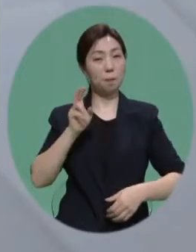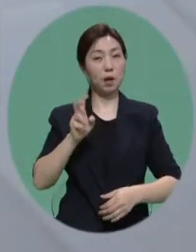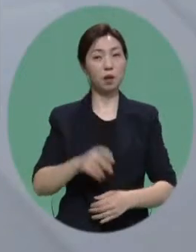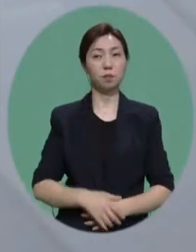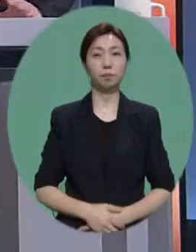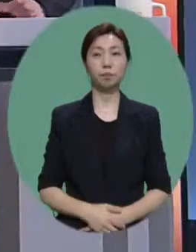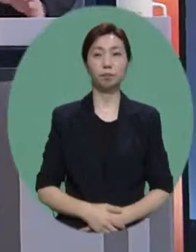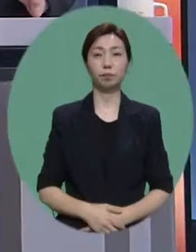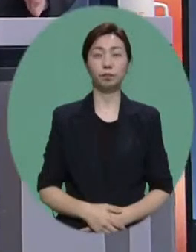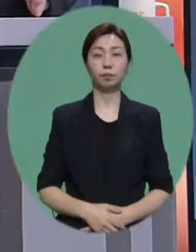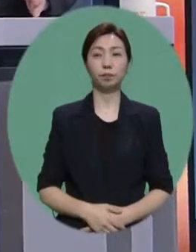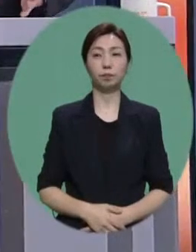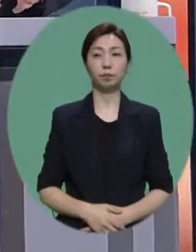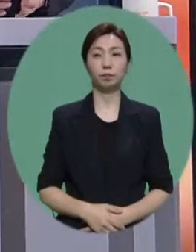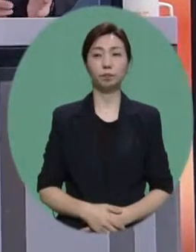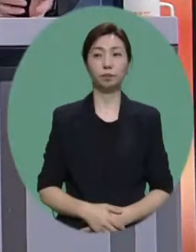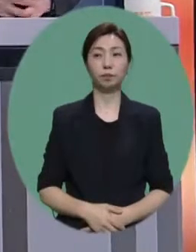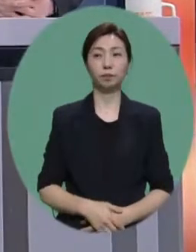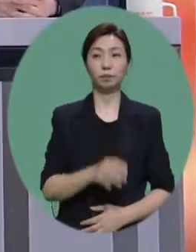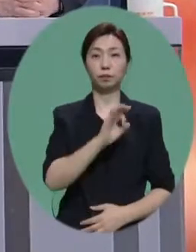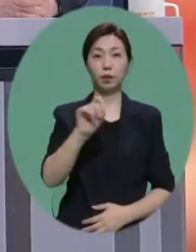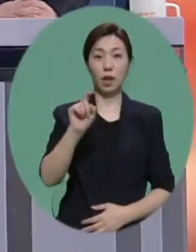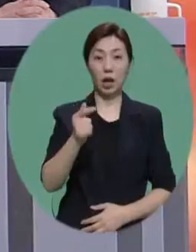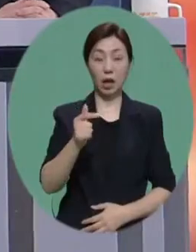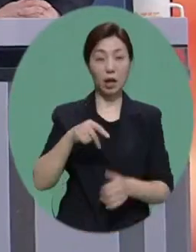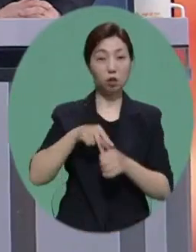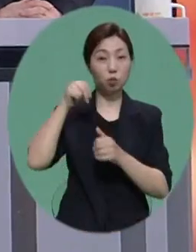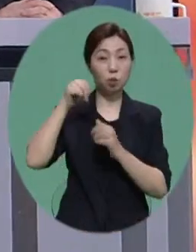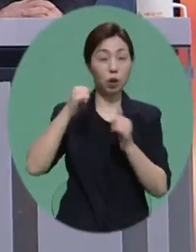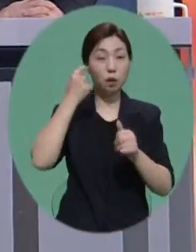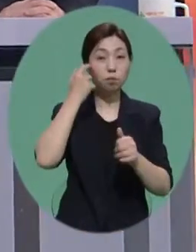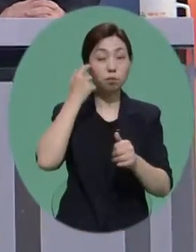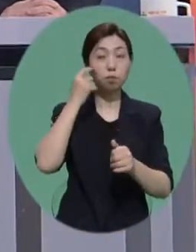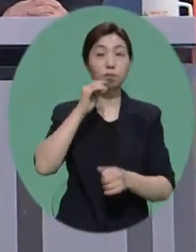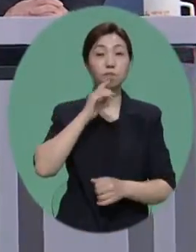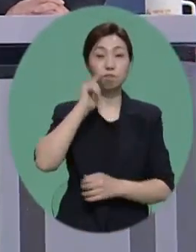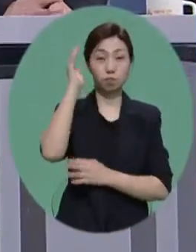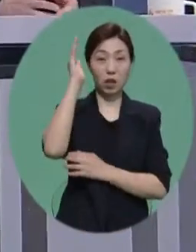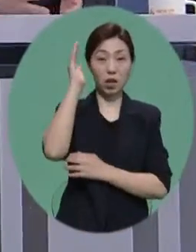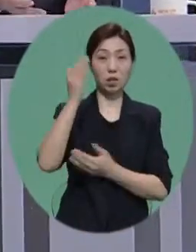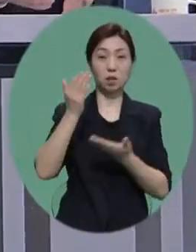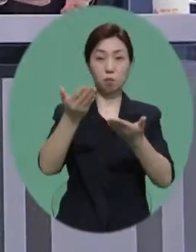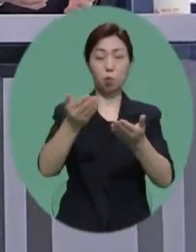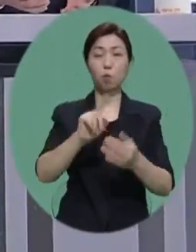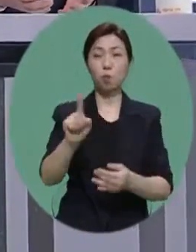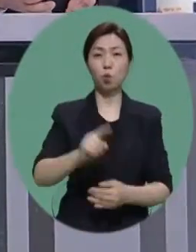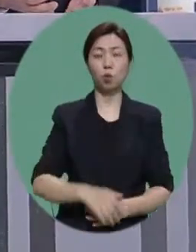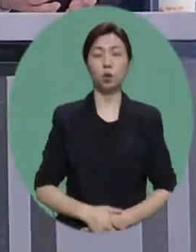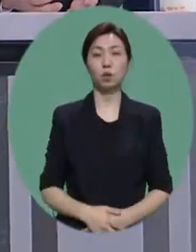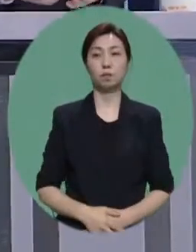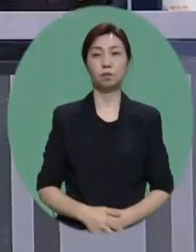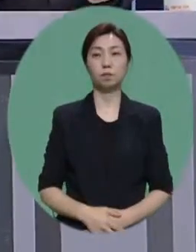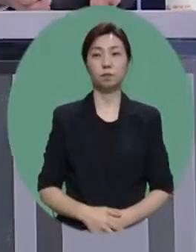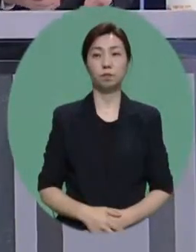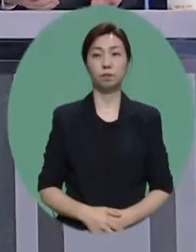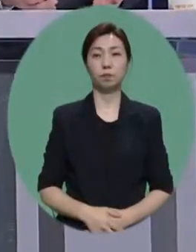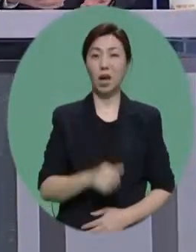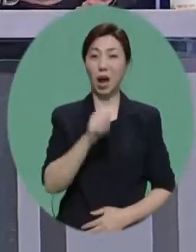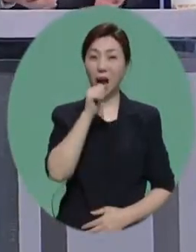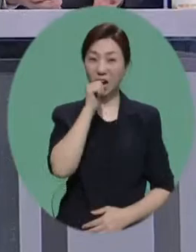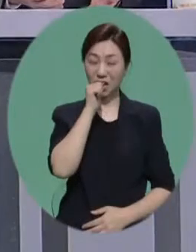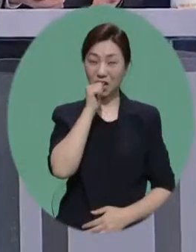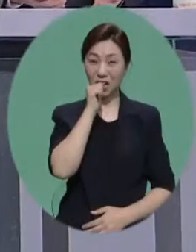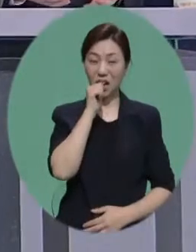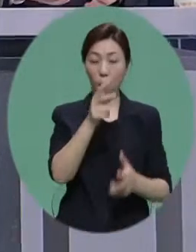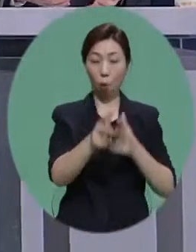그러면 그 중에서 하나만 그럼 여쭤볼게요 철강 생산 할 때 탄소가 굉장히 많이 배출